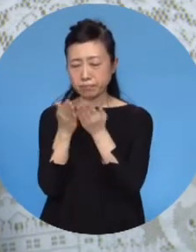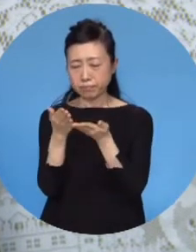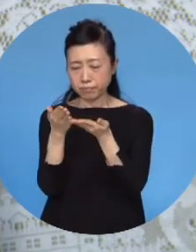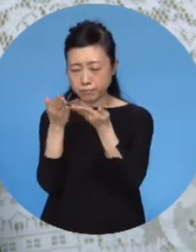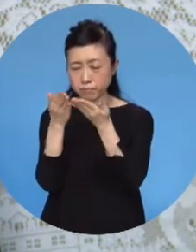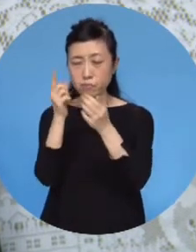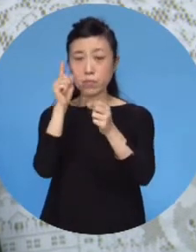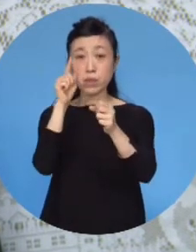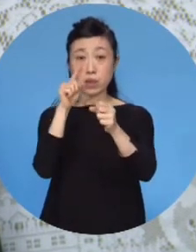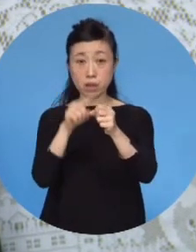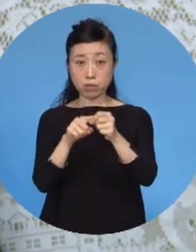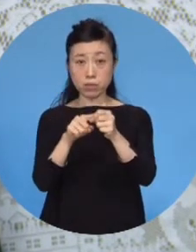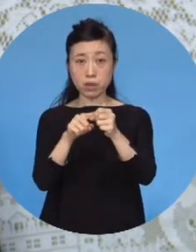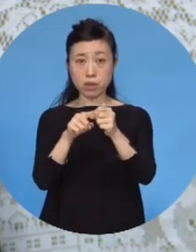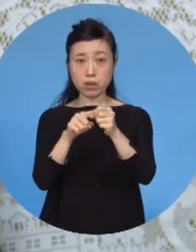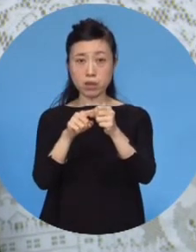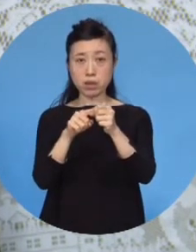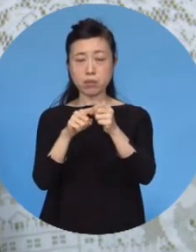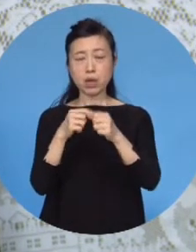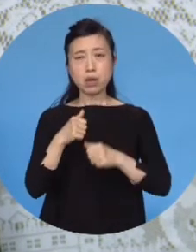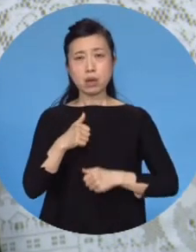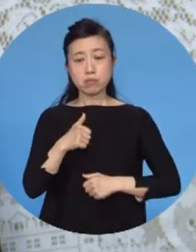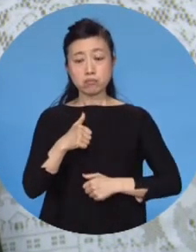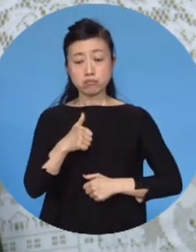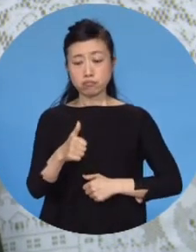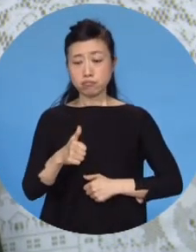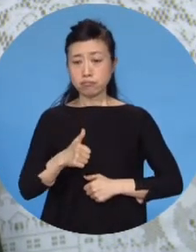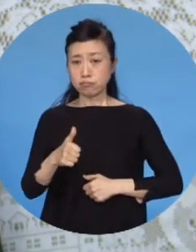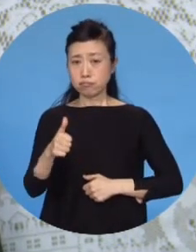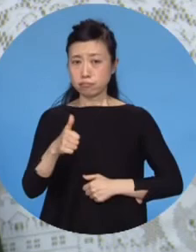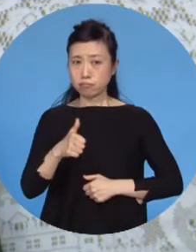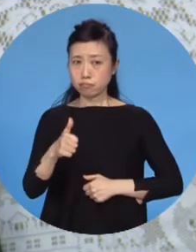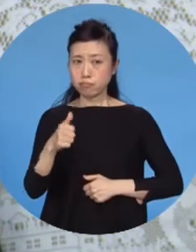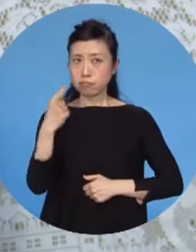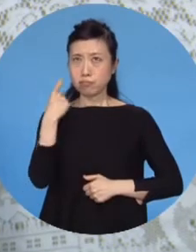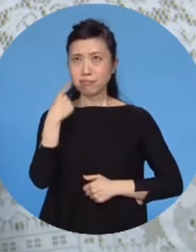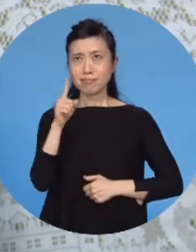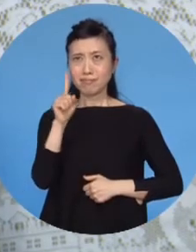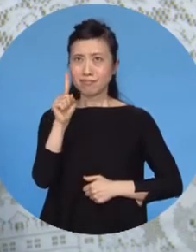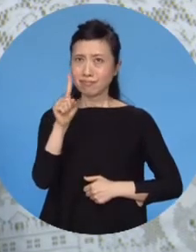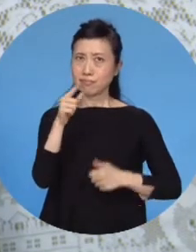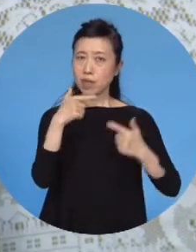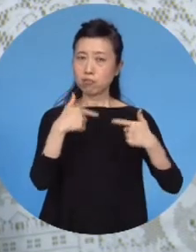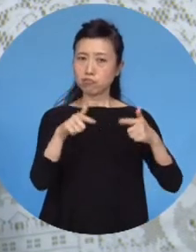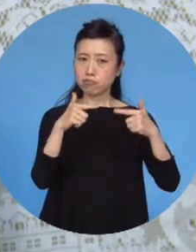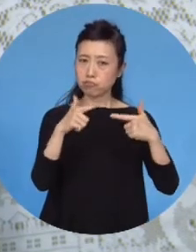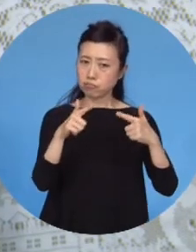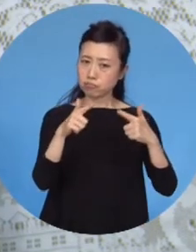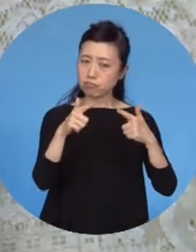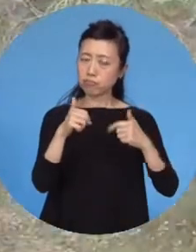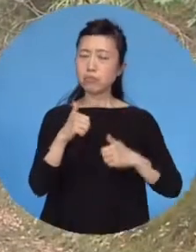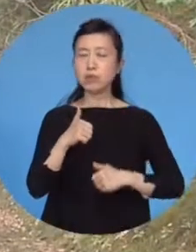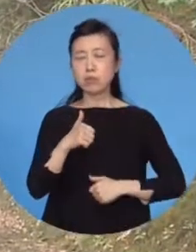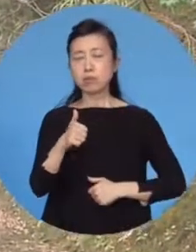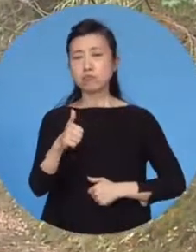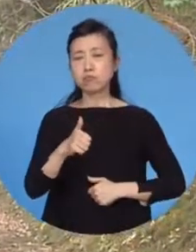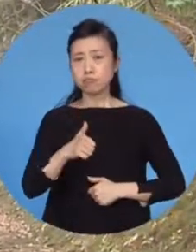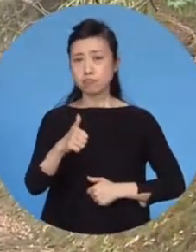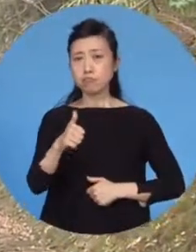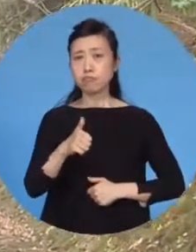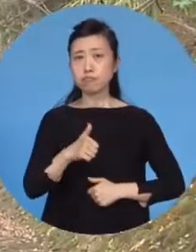うために、まあ定期的に行ってたんじゃないですかね、うん、月に1回とか、あるいは毎日行く人もいるだろう